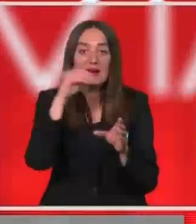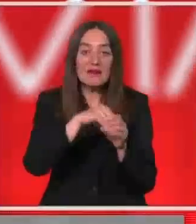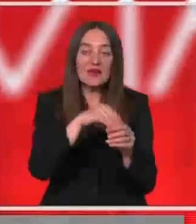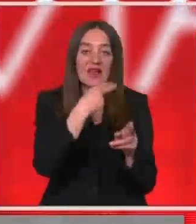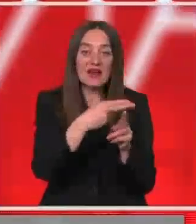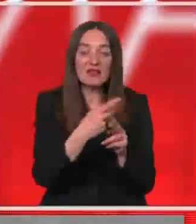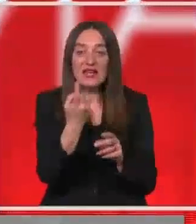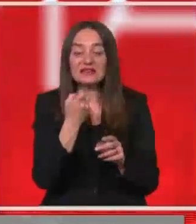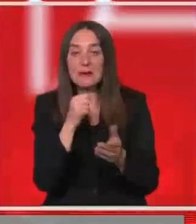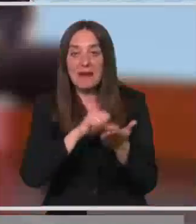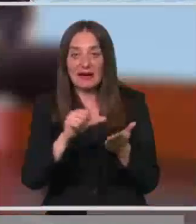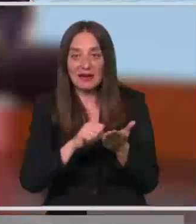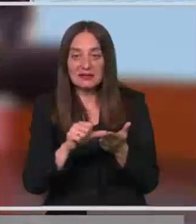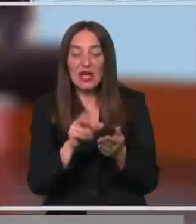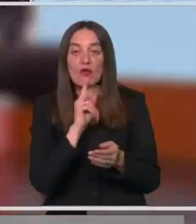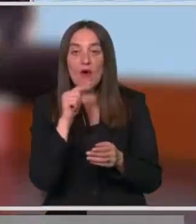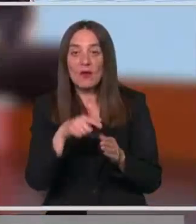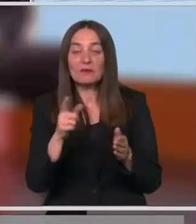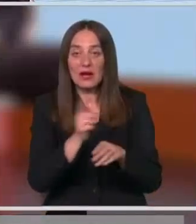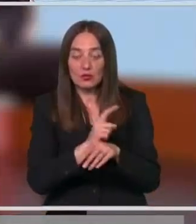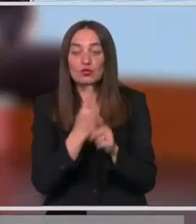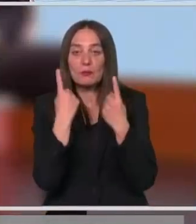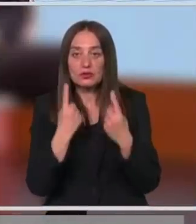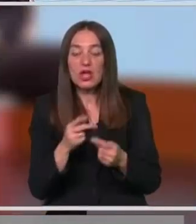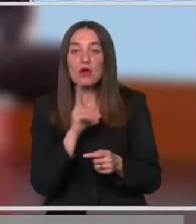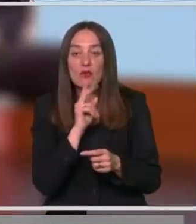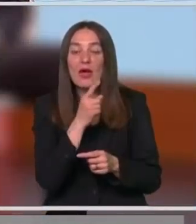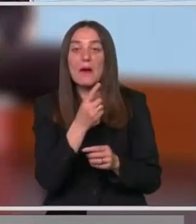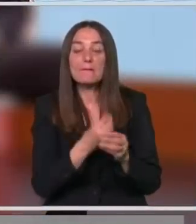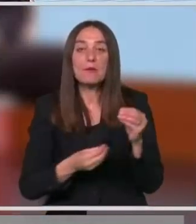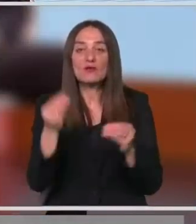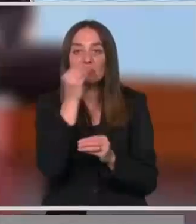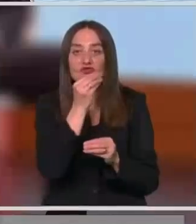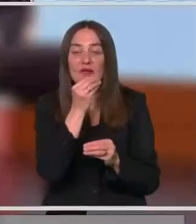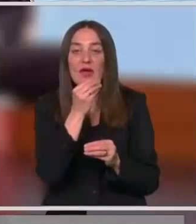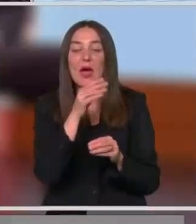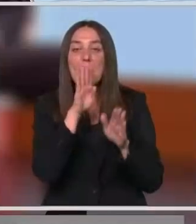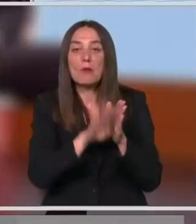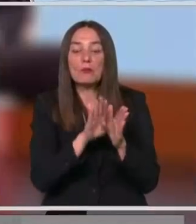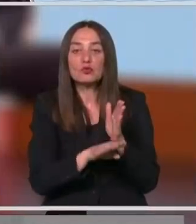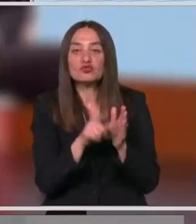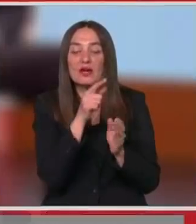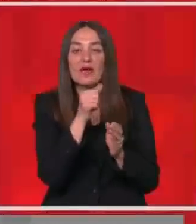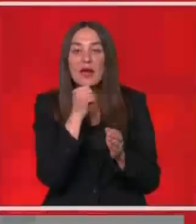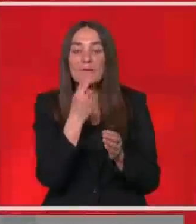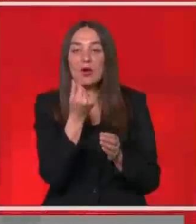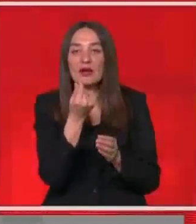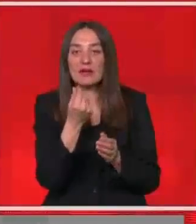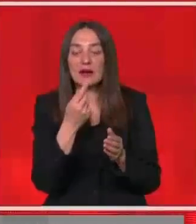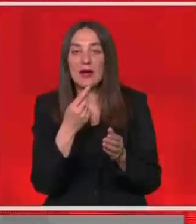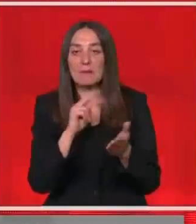likvidnosti iz bankarskog sektora koje u ovom trenutku postoji, koje je čak i povećana popuštanje monetarne politike u